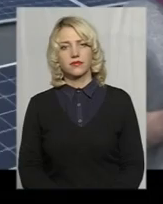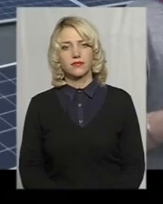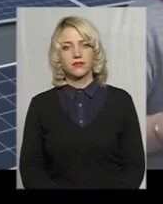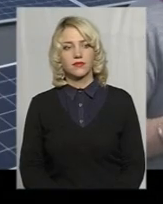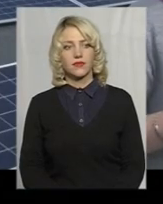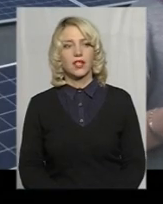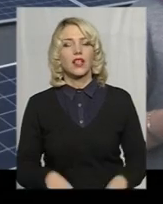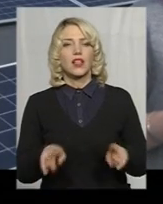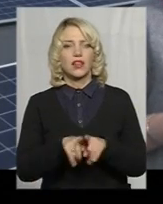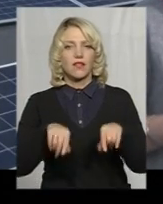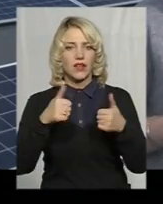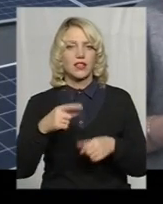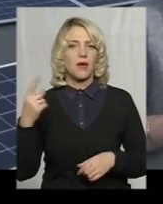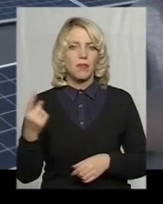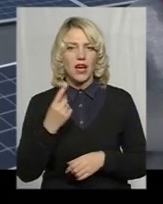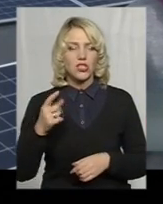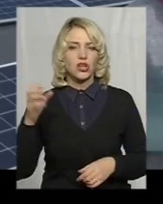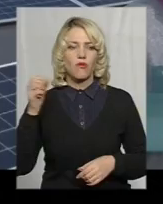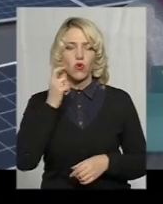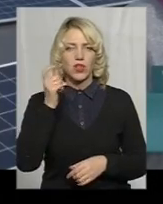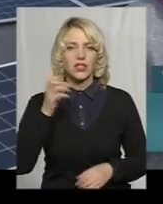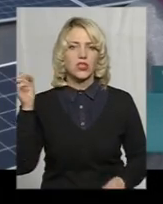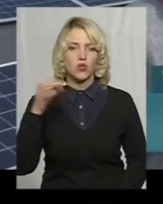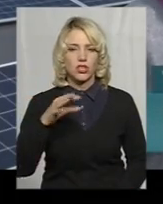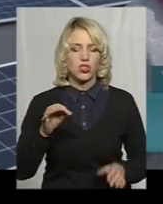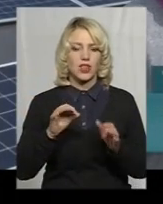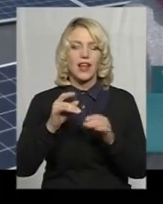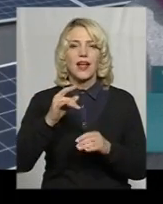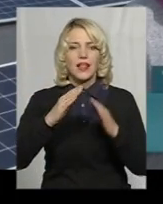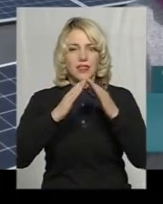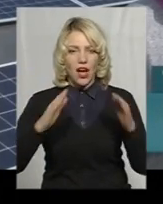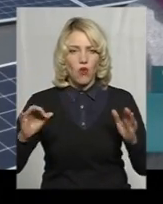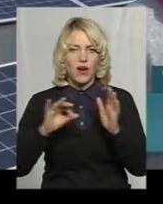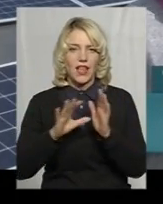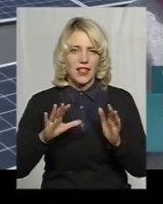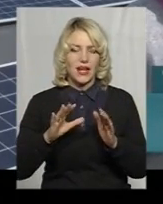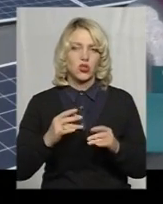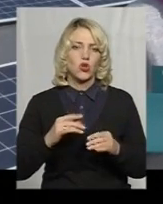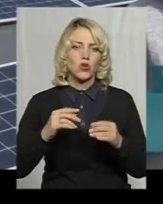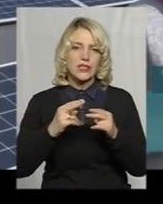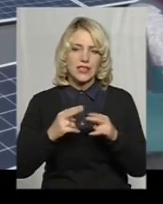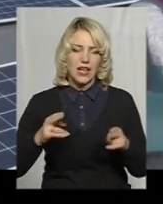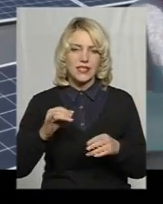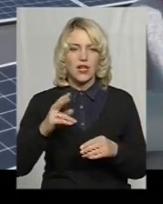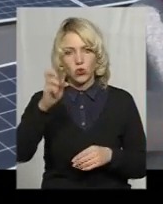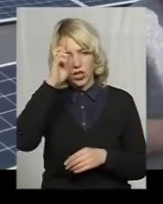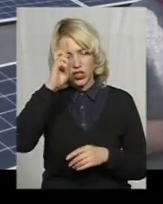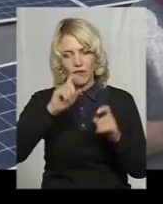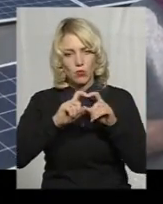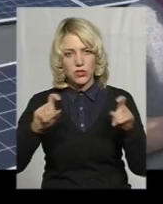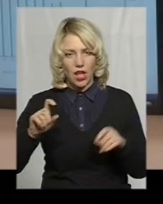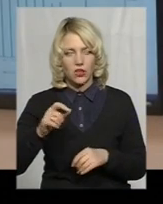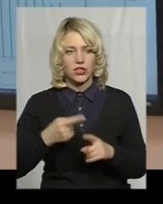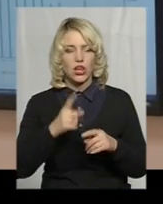Ось так виглядає перша в Україні сонячна дахова електростанція у Державному закладі освіти. Тут розташовані 180 сонячних